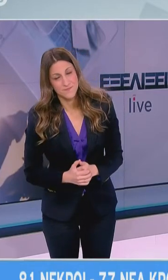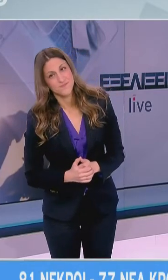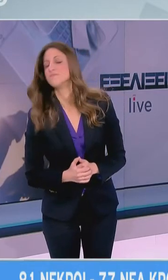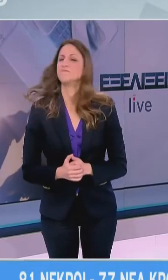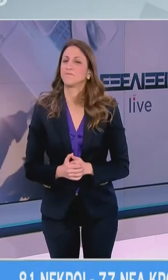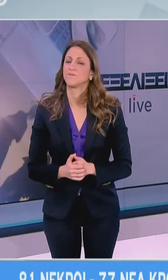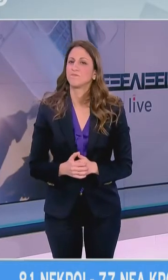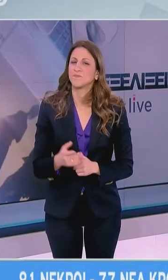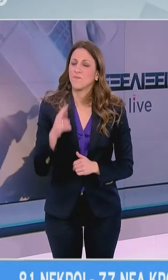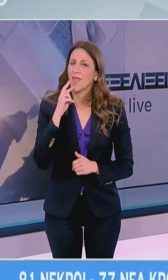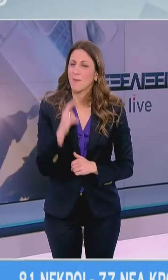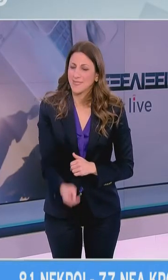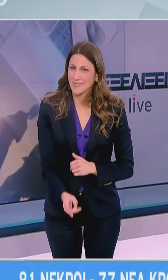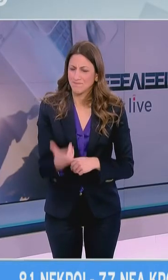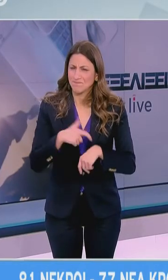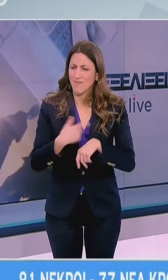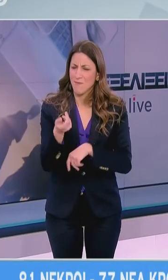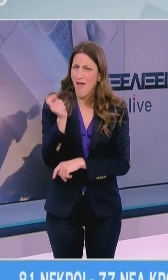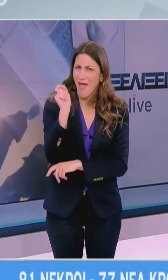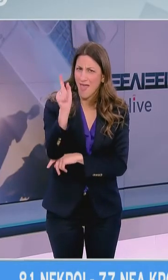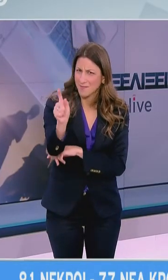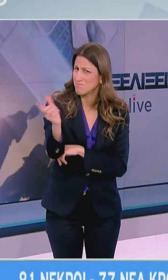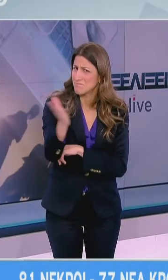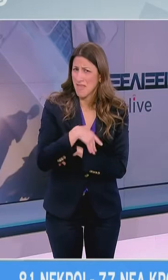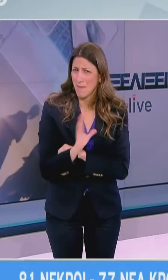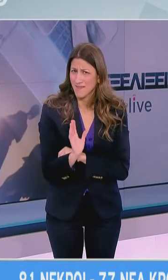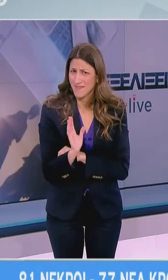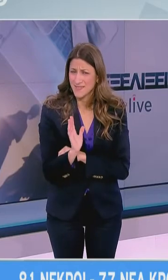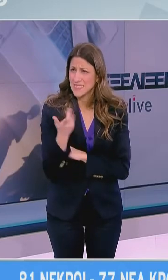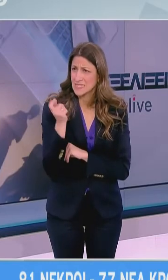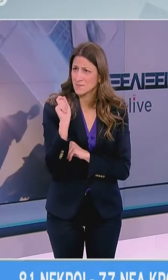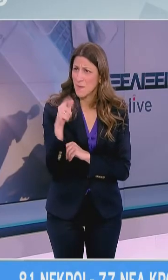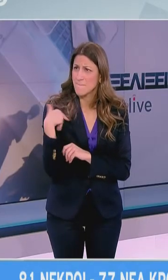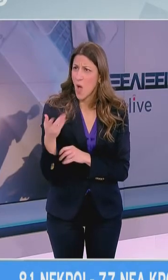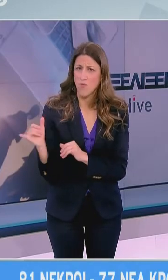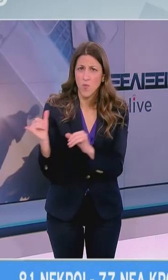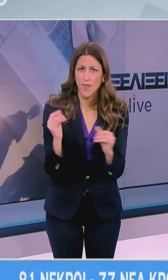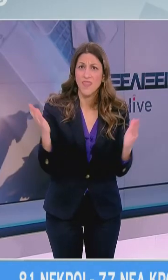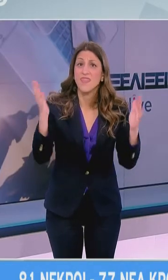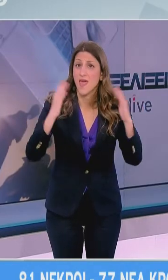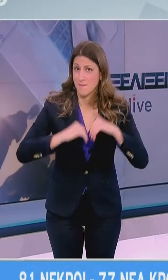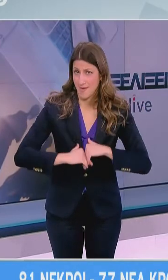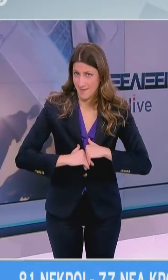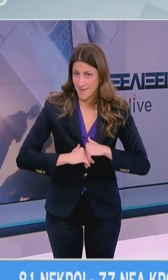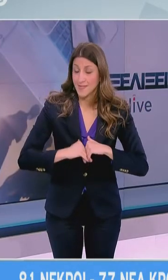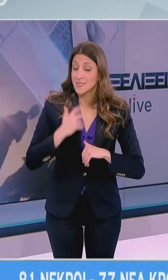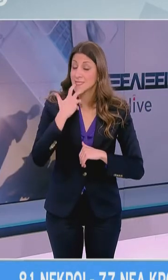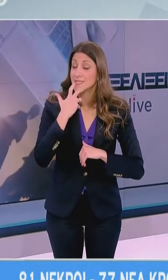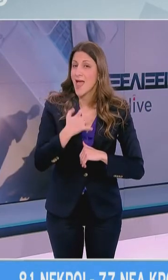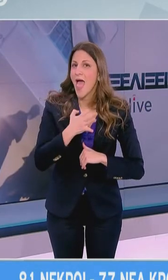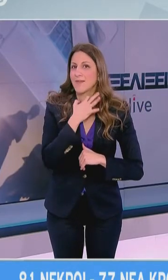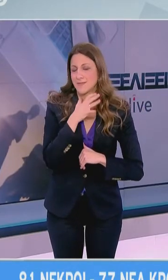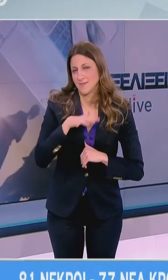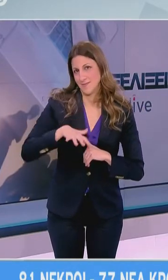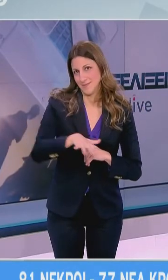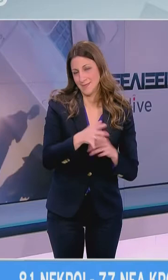σε τραπέζια. Τα SMS αφορούν κατά εξαίρεση μετακίνηση για συγκεκριμένους λόγους. Και νομίζω ότι πρέπει να γίνει αντιληπτό ότι η